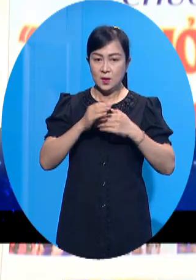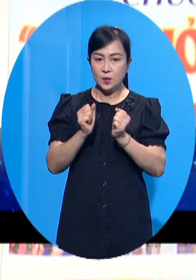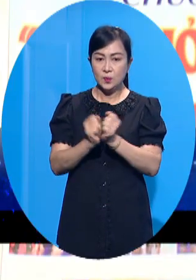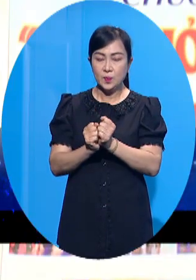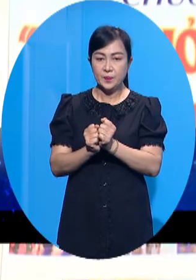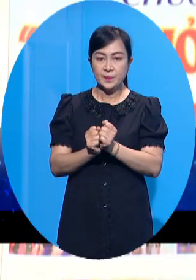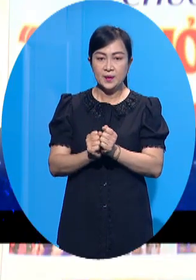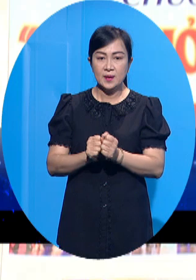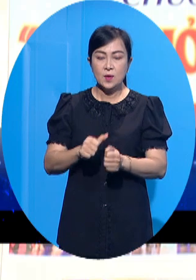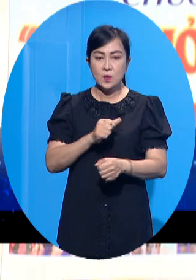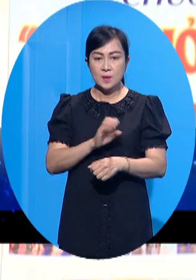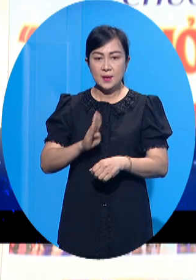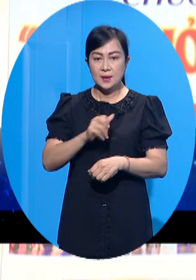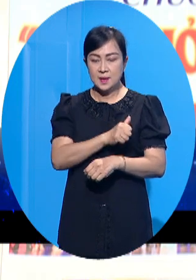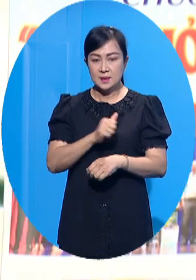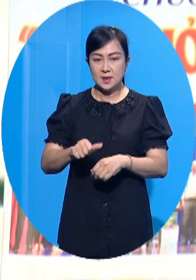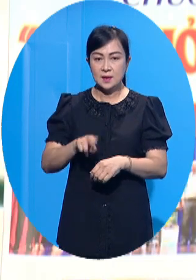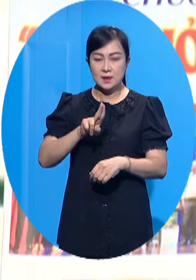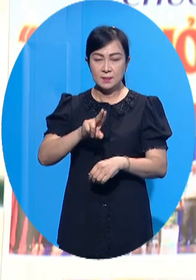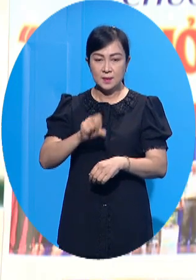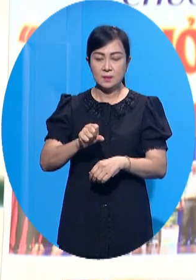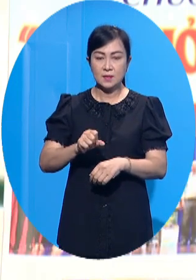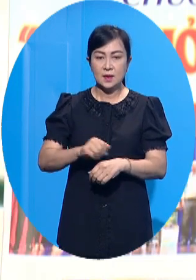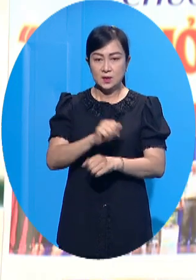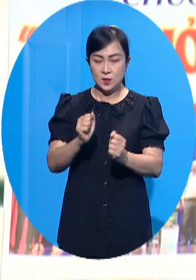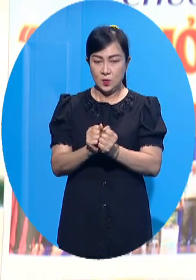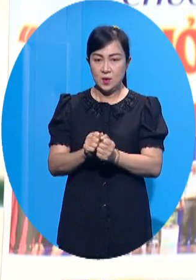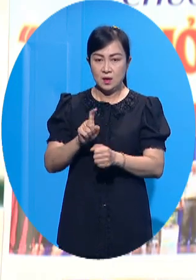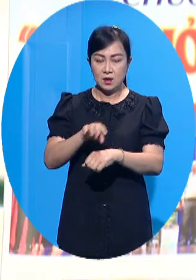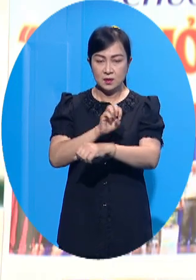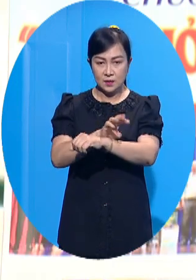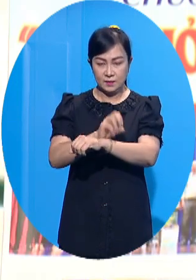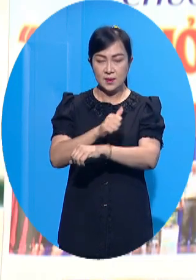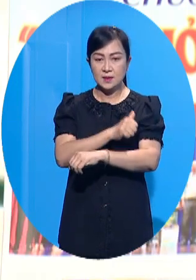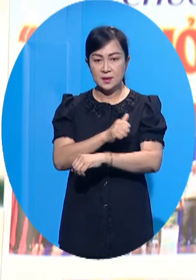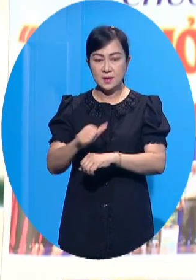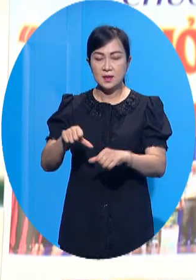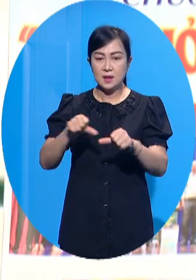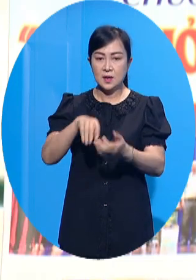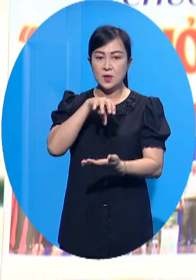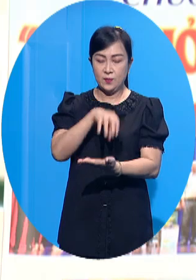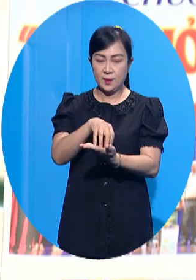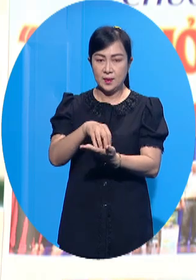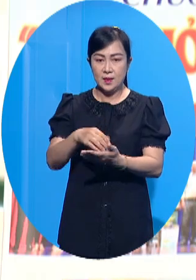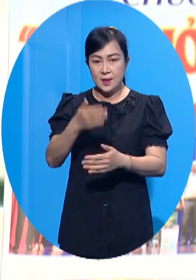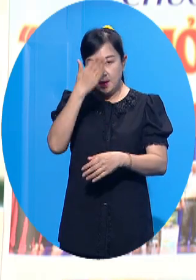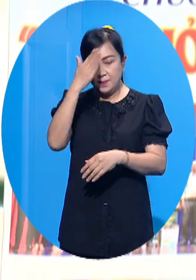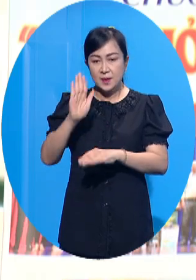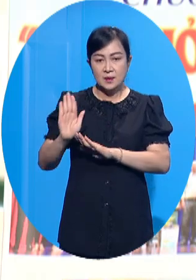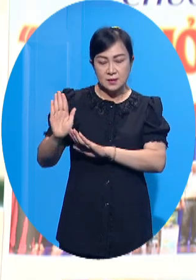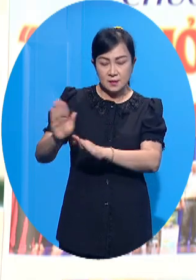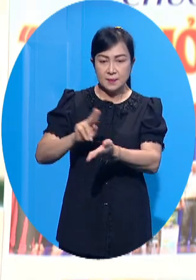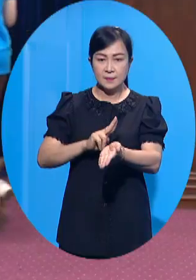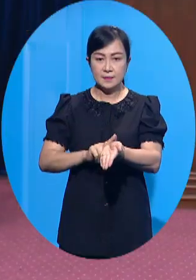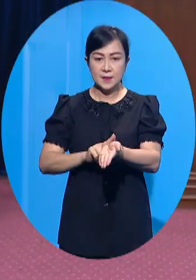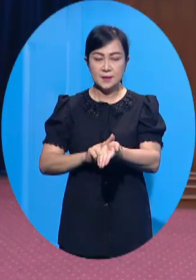với Đảng ủy Ban nhân dân trong công tác chăm lo an sinh xã hội và có cái tư vấn cho bà con nhân dân trên địa bàn phường về cách nhận biết, phòng tránh các